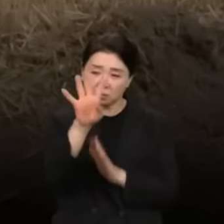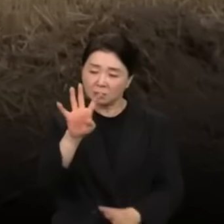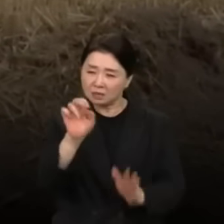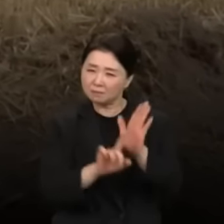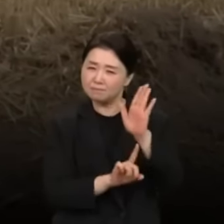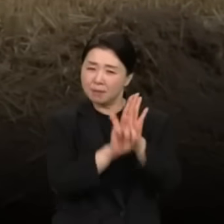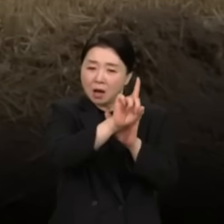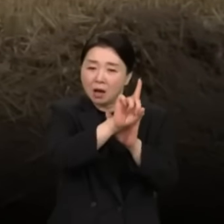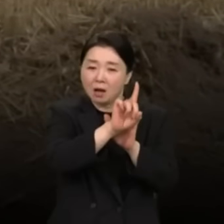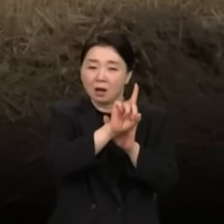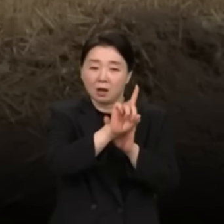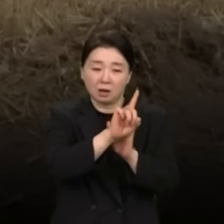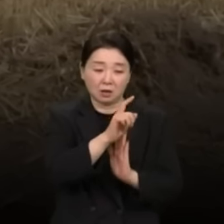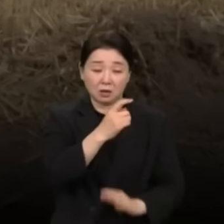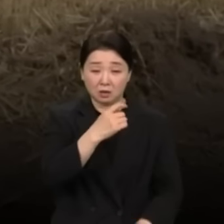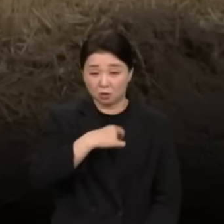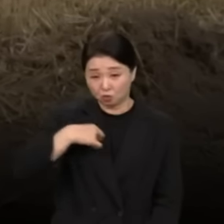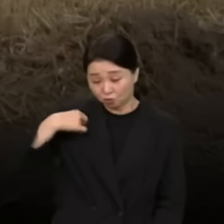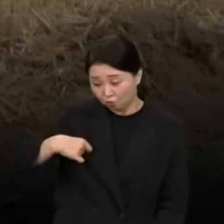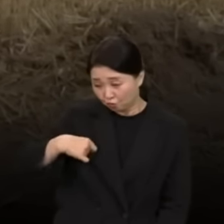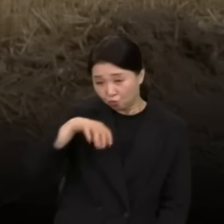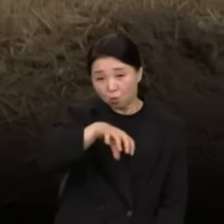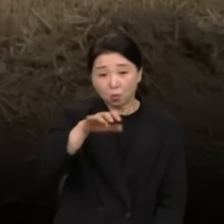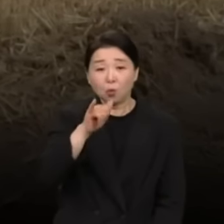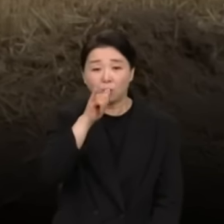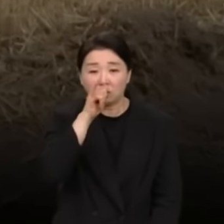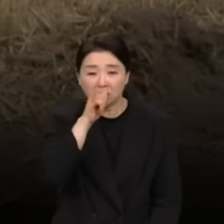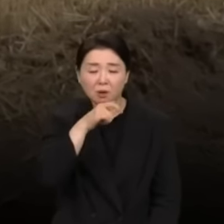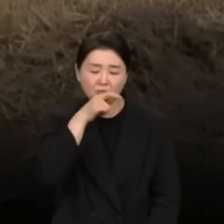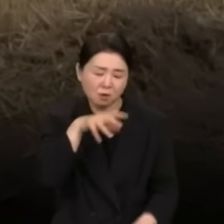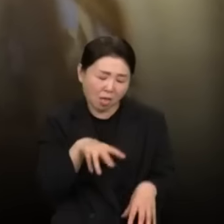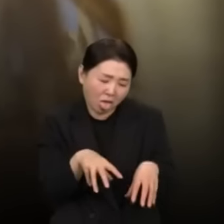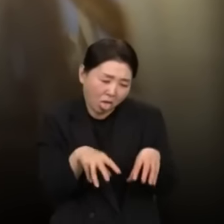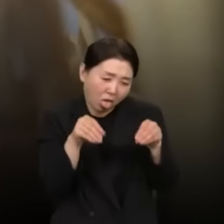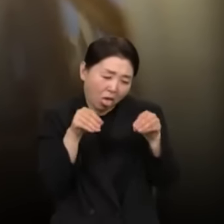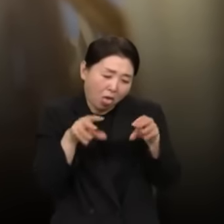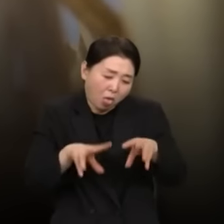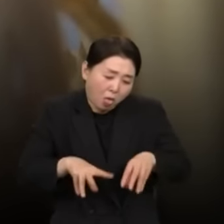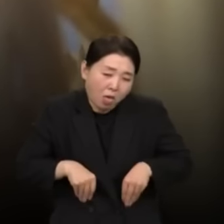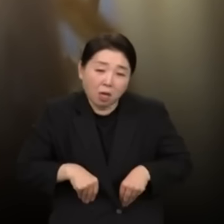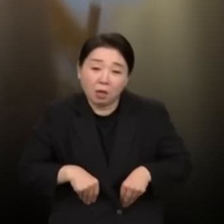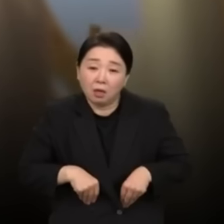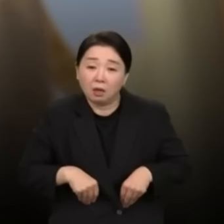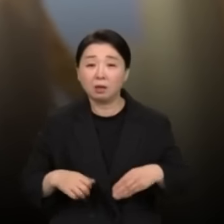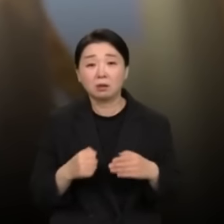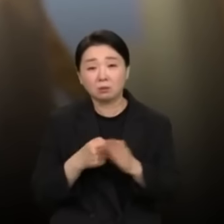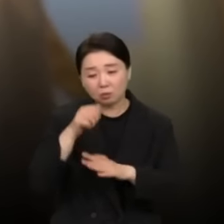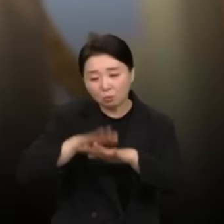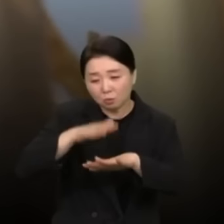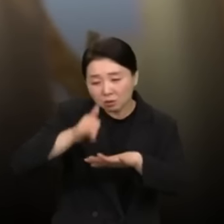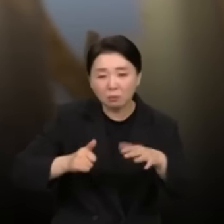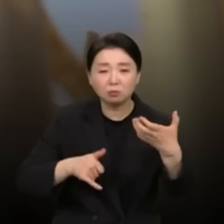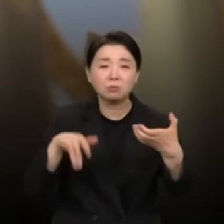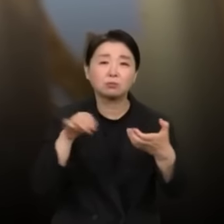44도까지 치솟았던 중국 산둥성 일부 지역에는 가뭄까지 겹쳐 농작물의 90%가 피해를